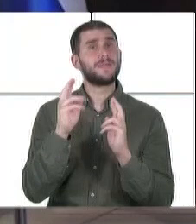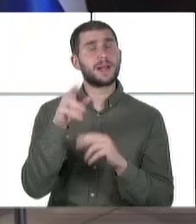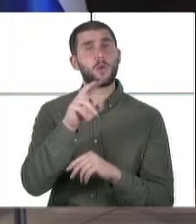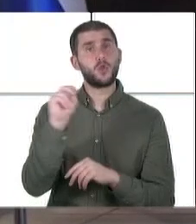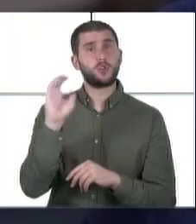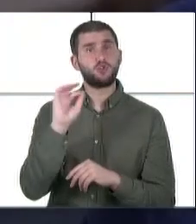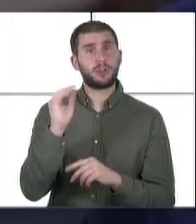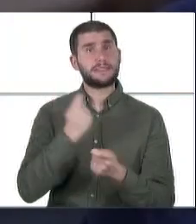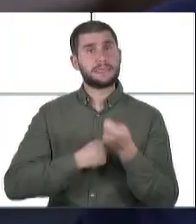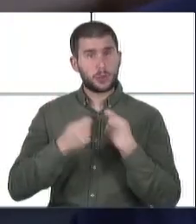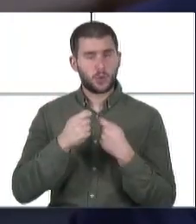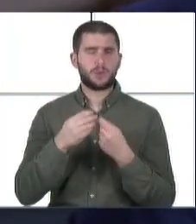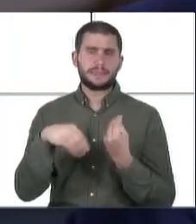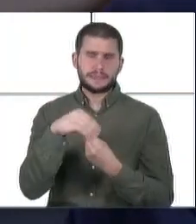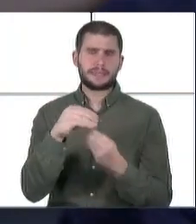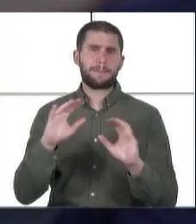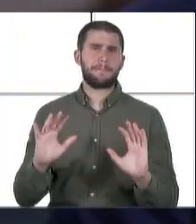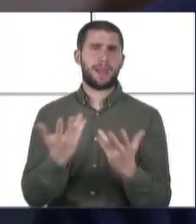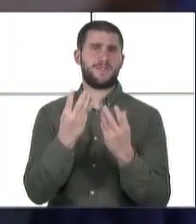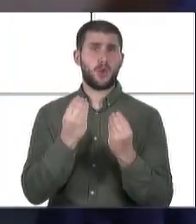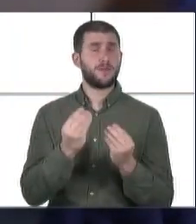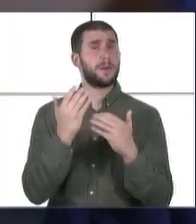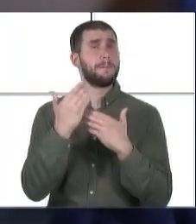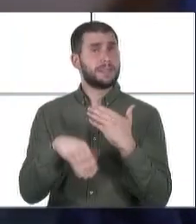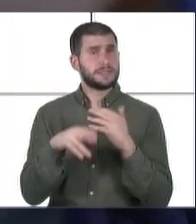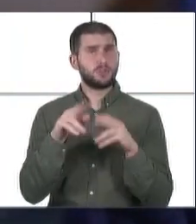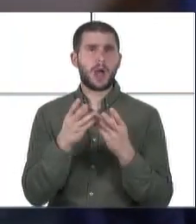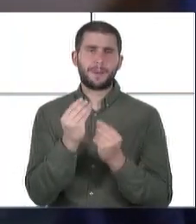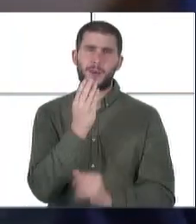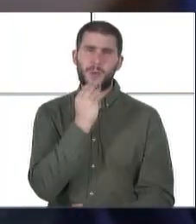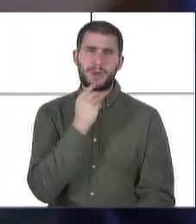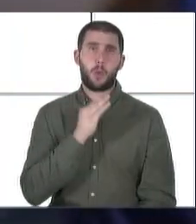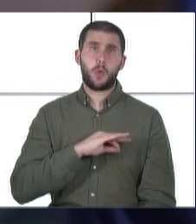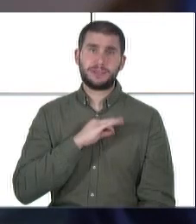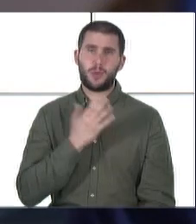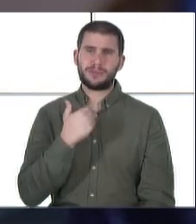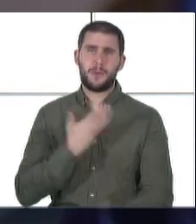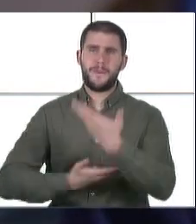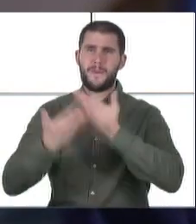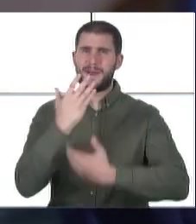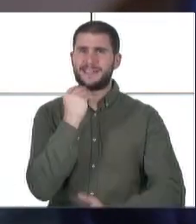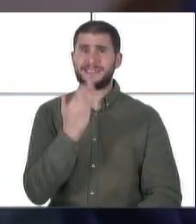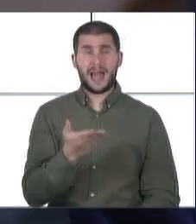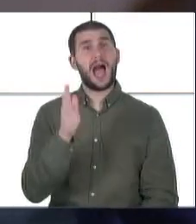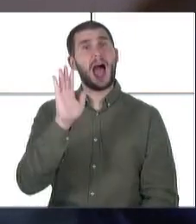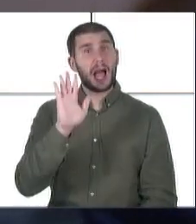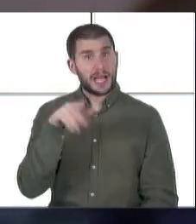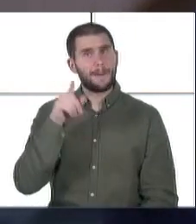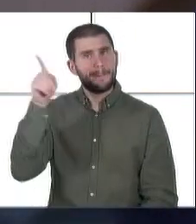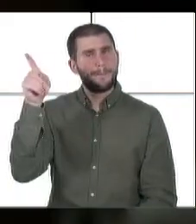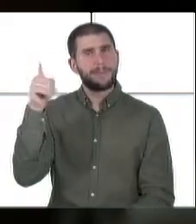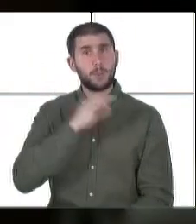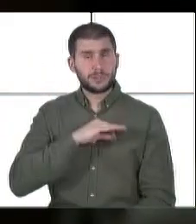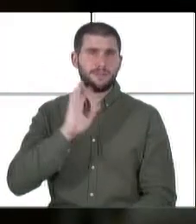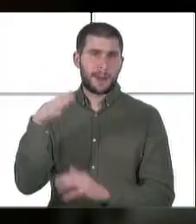של הסוכנות יסתדר בצורה מהירה וטובה. בסופו של דבר יש הרבה יהודים רוסים שרוצים לעלות לארץ, גם משם, כמו